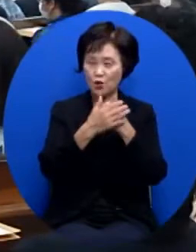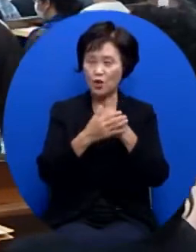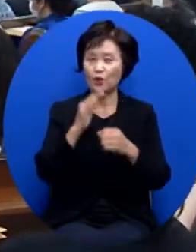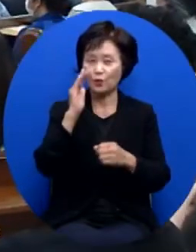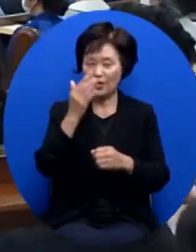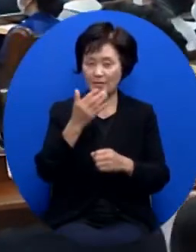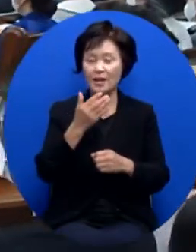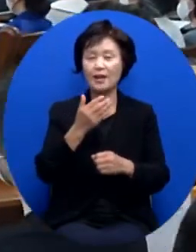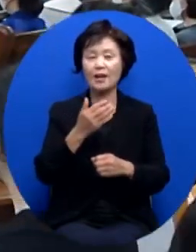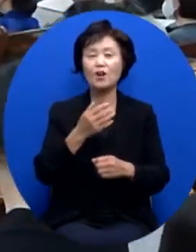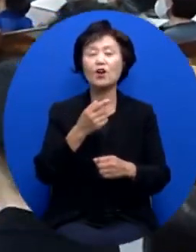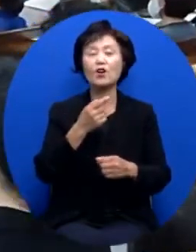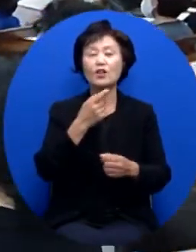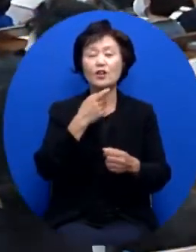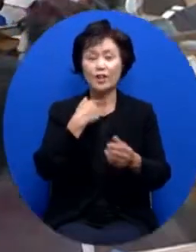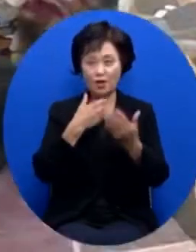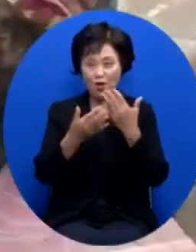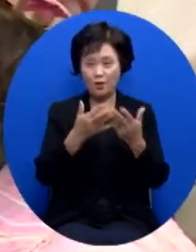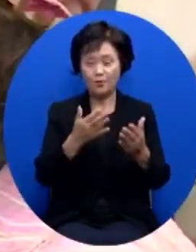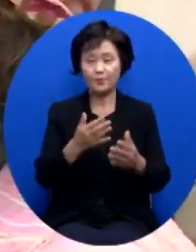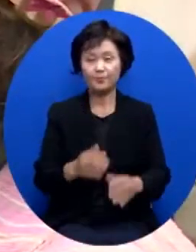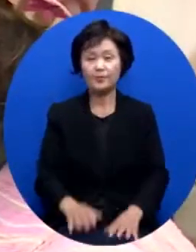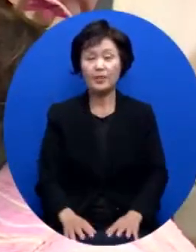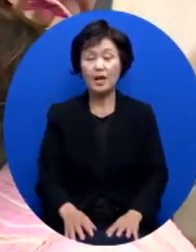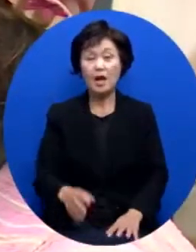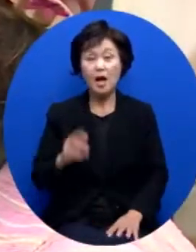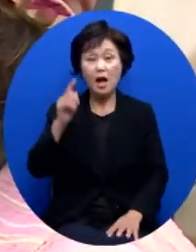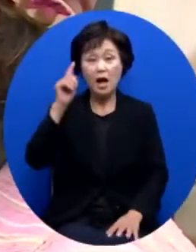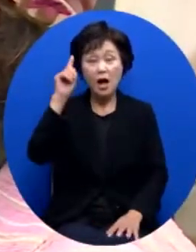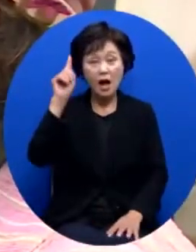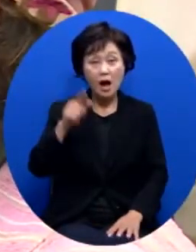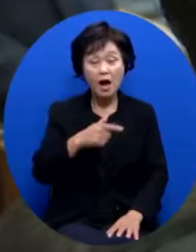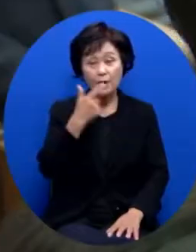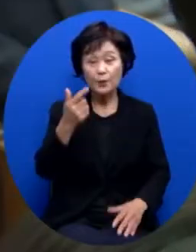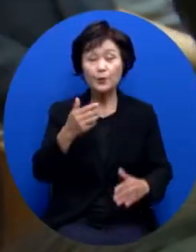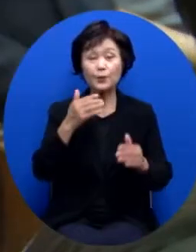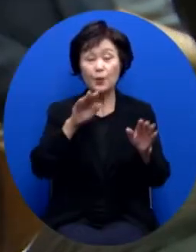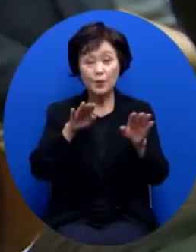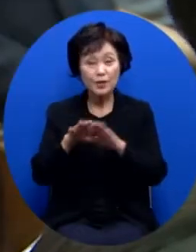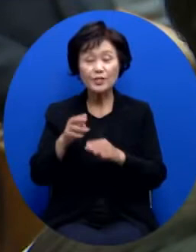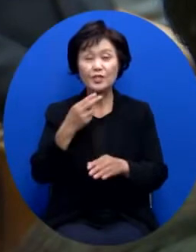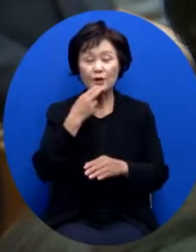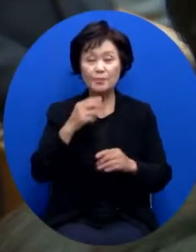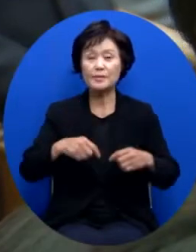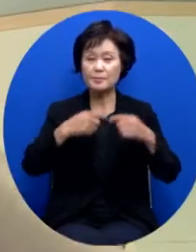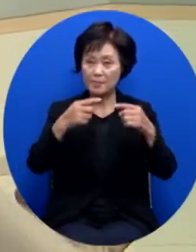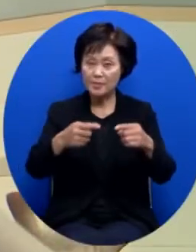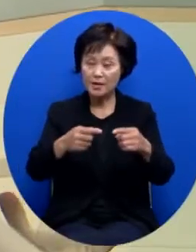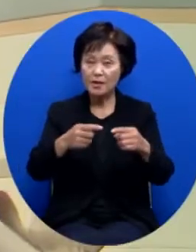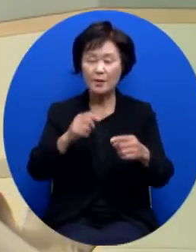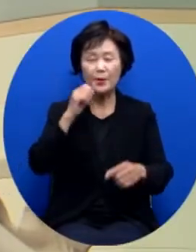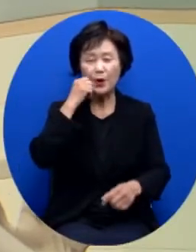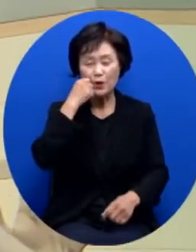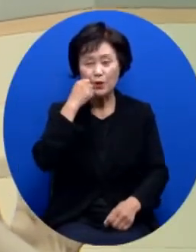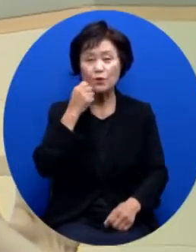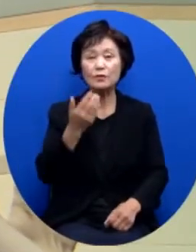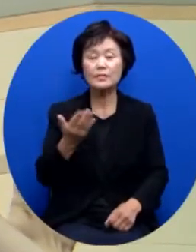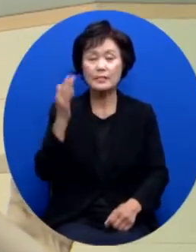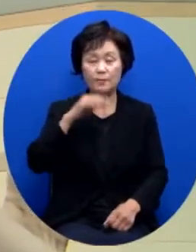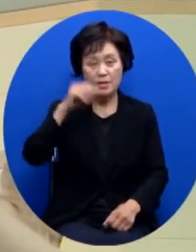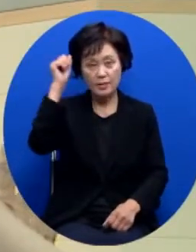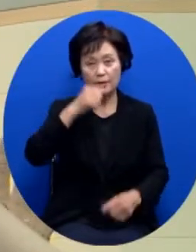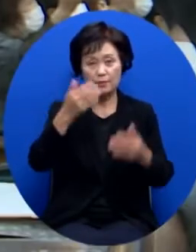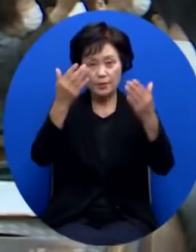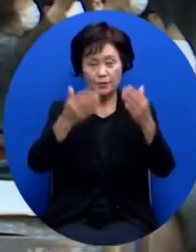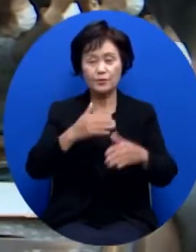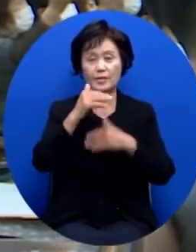어린이부터 어르신까지 그것도 3주 동안 하루도 빠지지 않고 새벽기도에 참석한다는 것이 힘들고 고되지만 새벽에 주시는 하나님의 은혜가